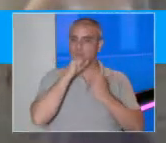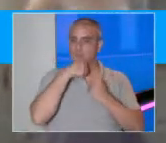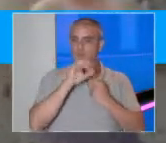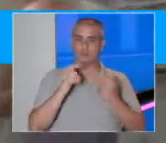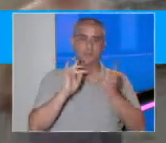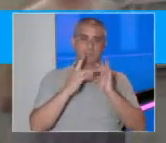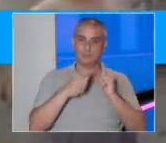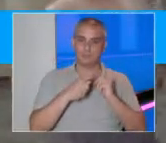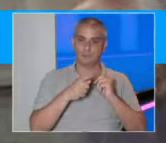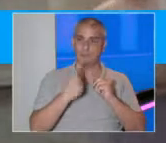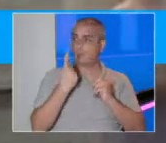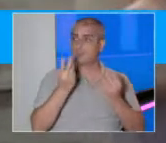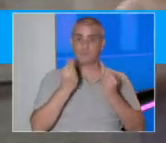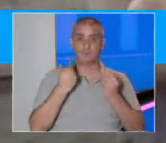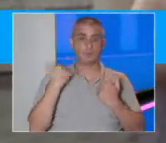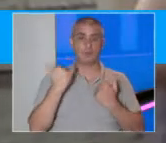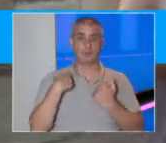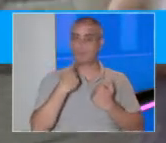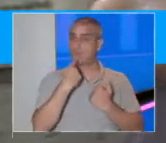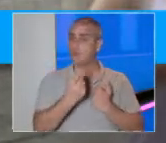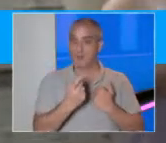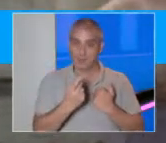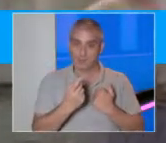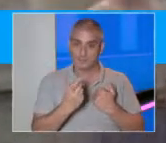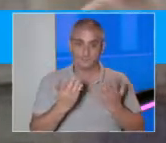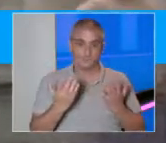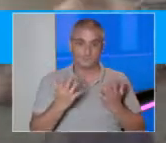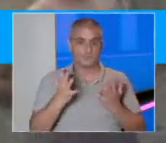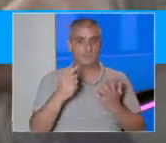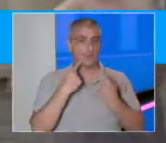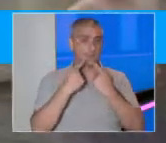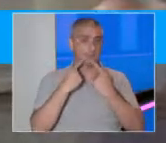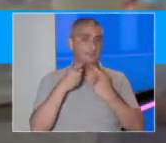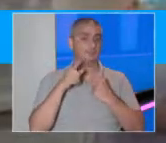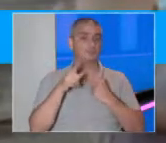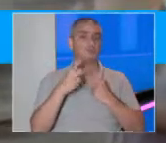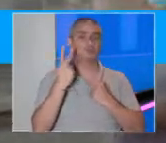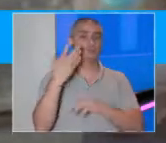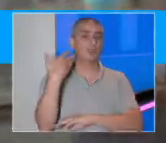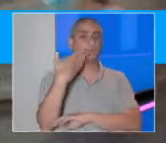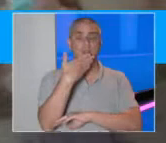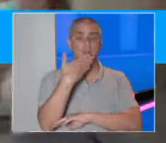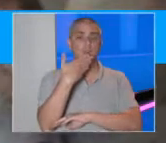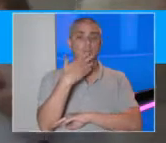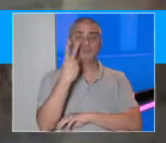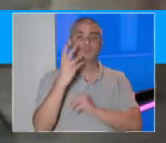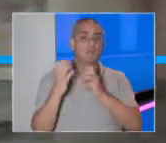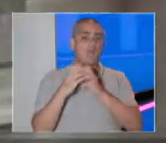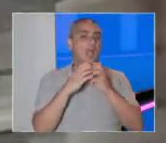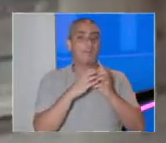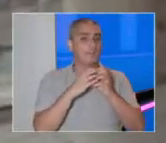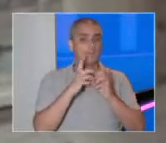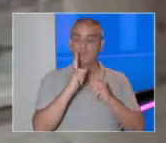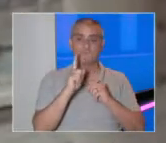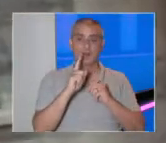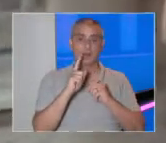של הסכסוך. אחד הדברים שאני כל הזמן מכניס להם, לקח על השיח, זה שזה שתי מדינות לשני עמים,